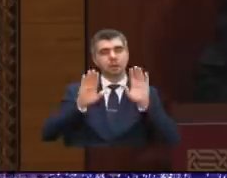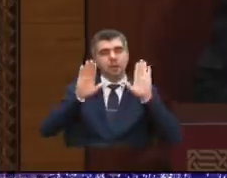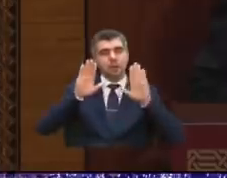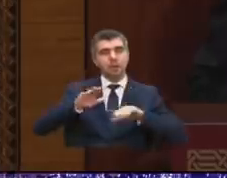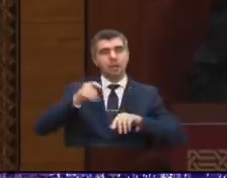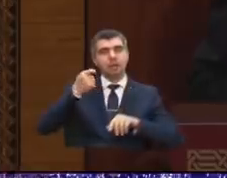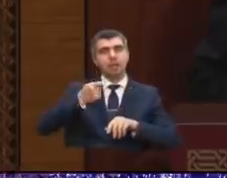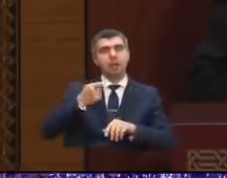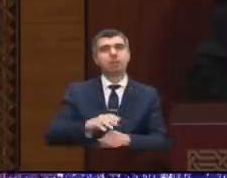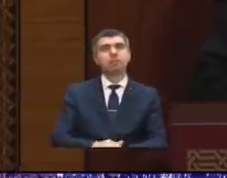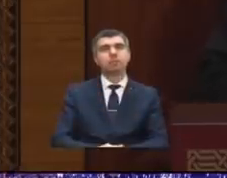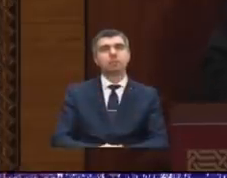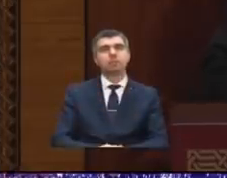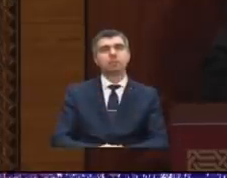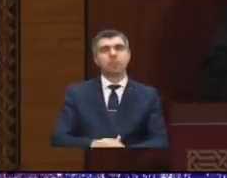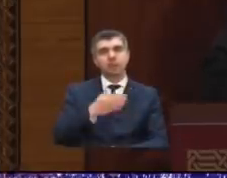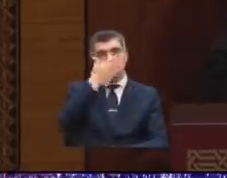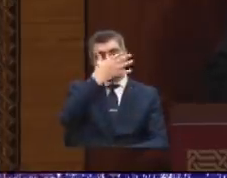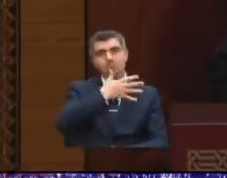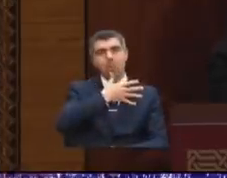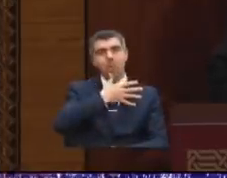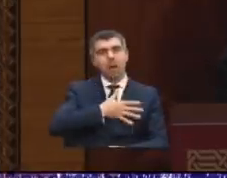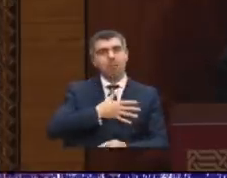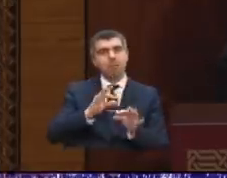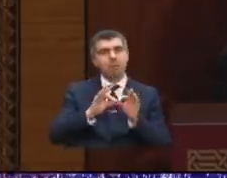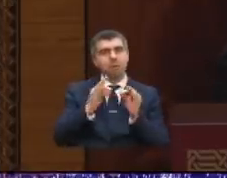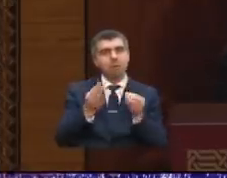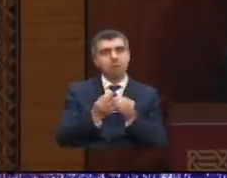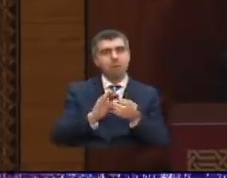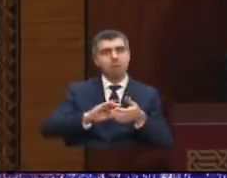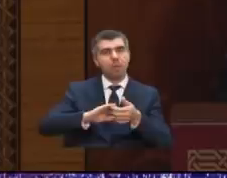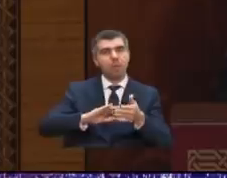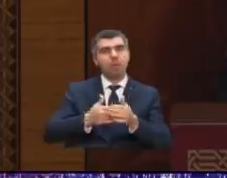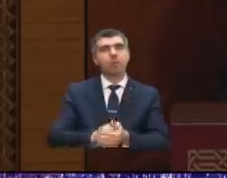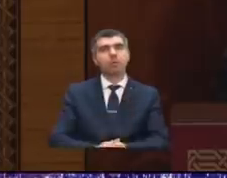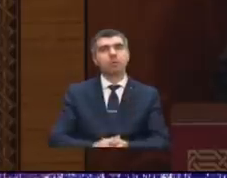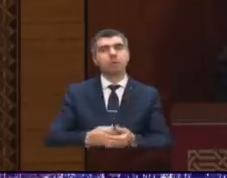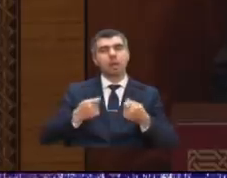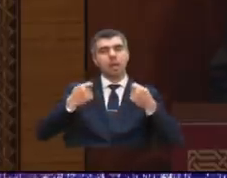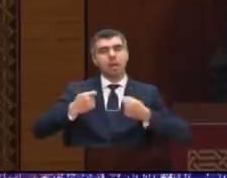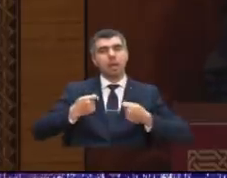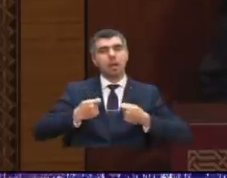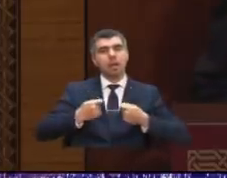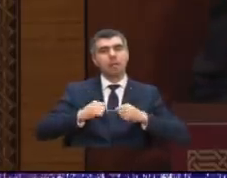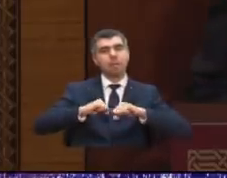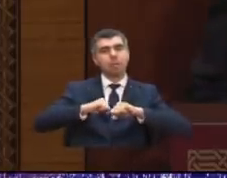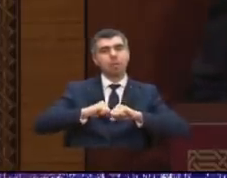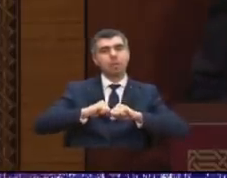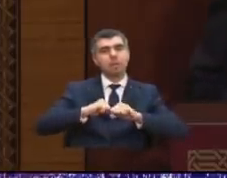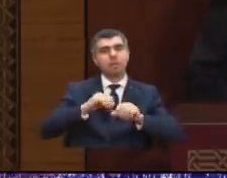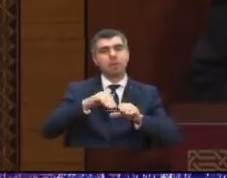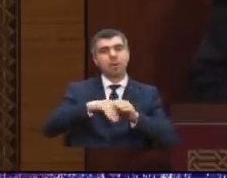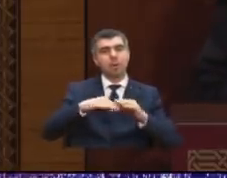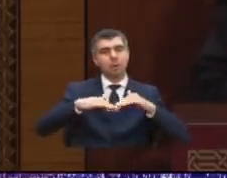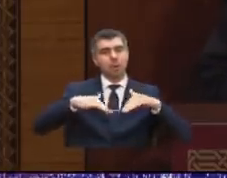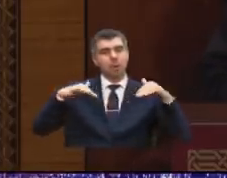الشاوية ودكالة والحوز والسراغنة والرحامنة وغير ذلك، فالضرر كبير، ولكن ما كنهضرش على الضرر الاجتماعي، لأن